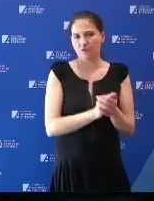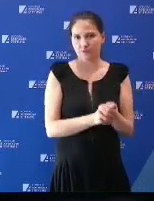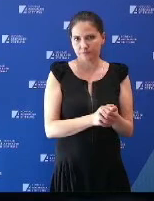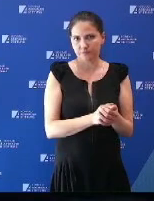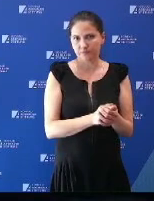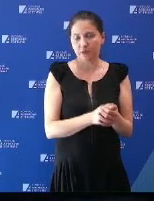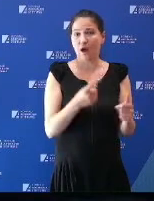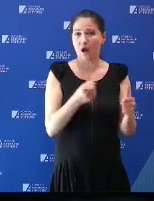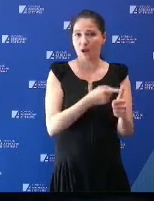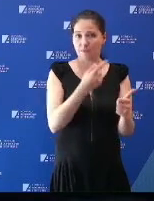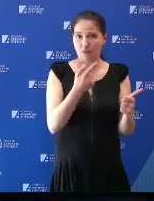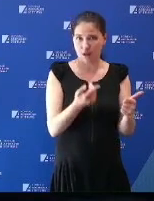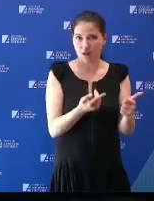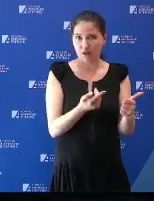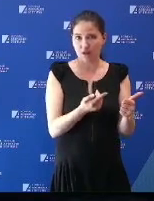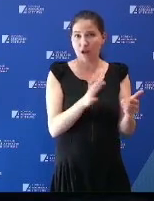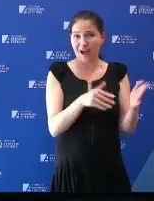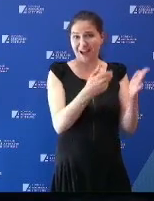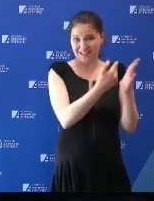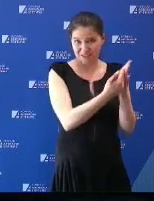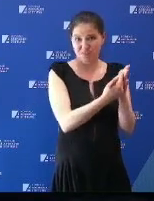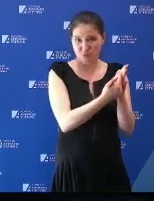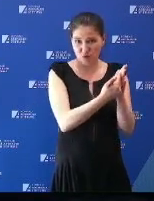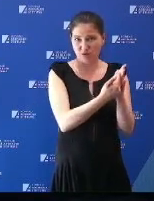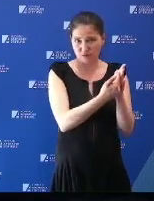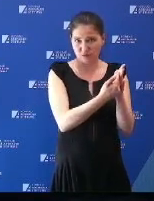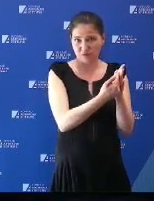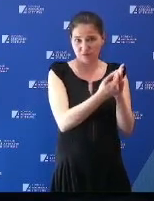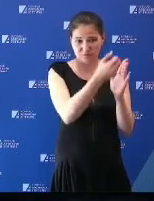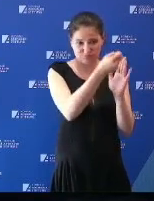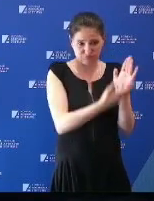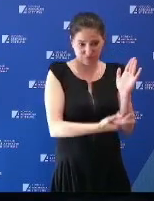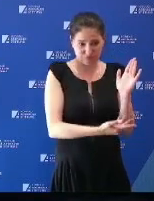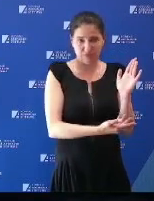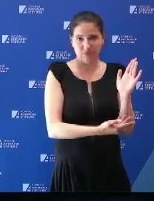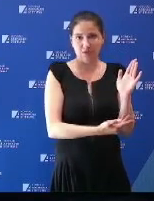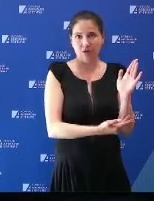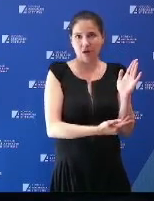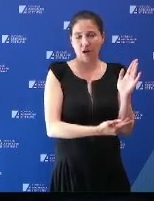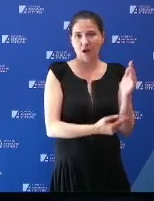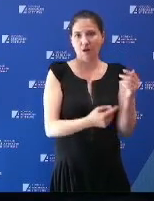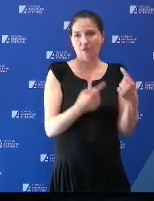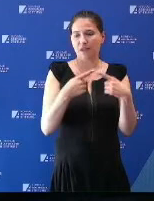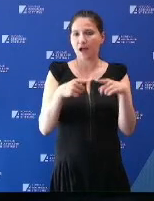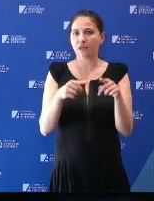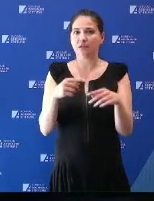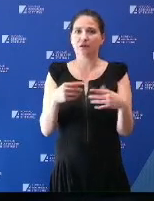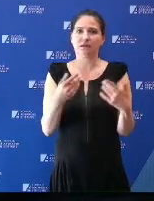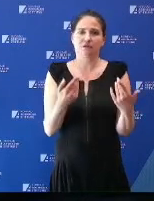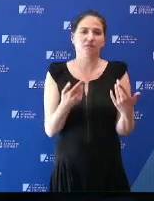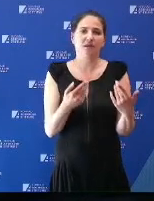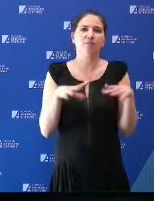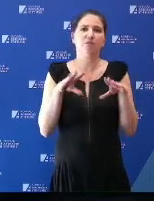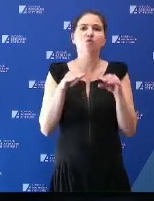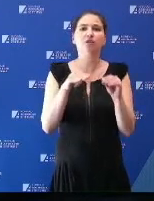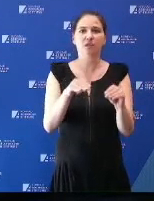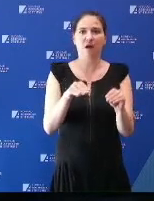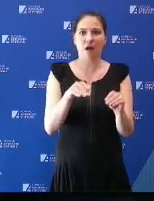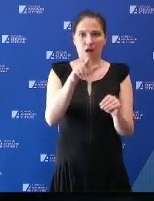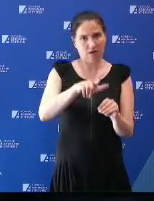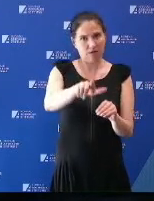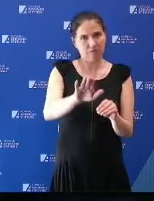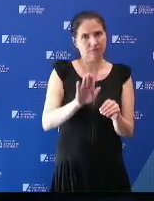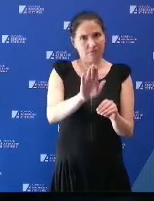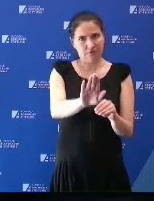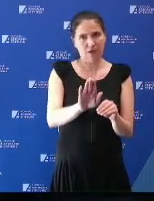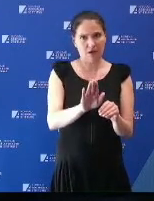an, auf der Angebotsseite sozusagen, aber das geht auch tatsächlich bis auf die Anwenderseite. Das heißt also wirklich das,